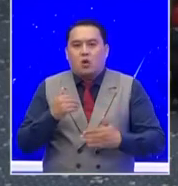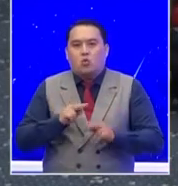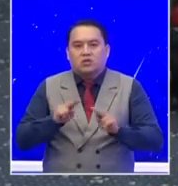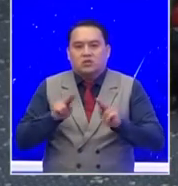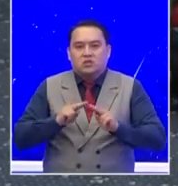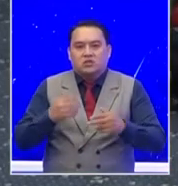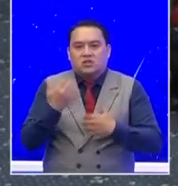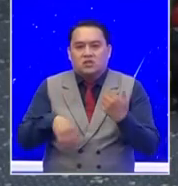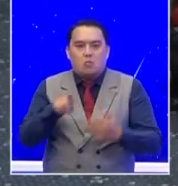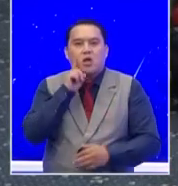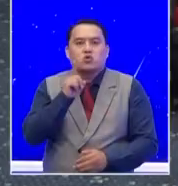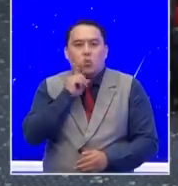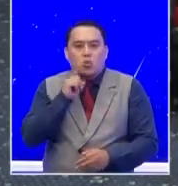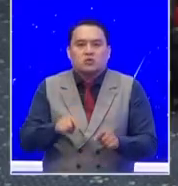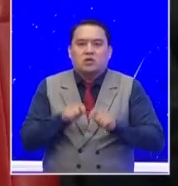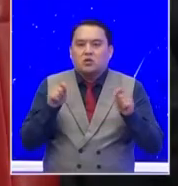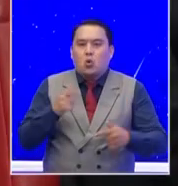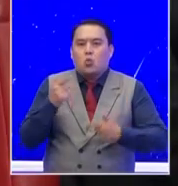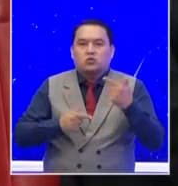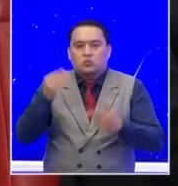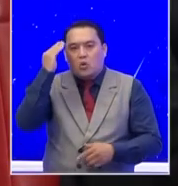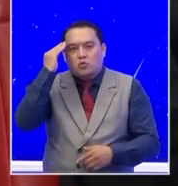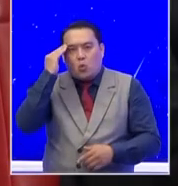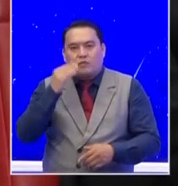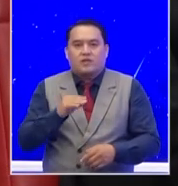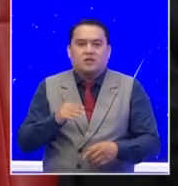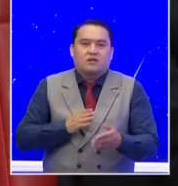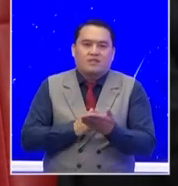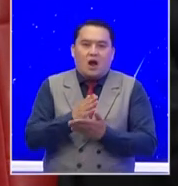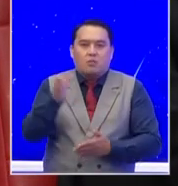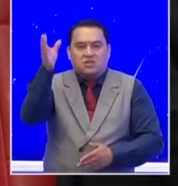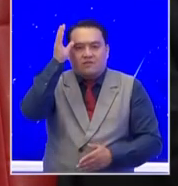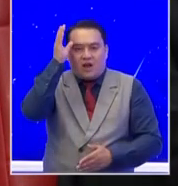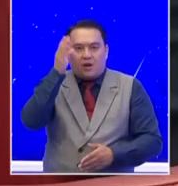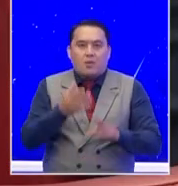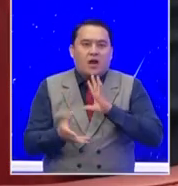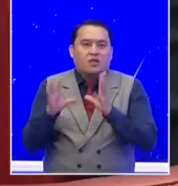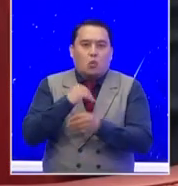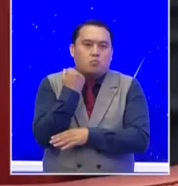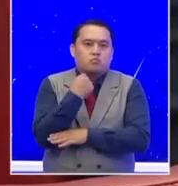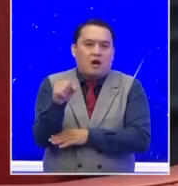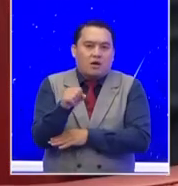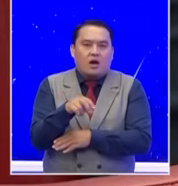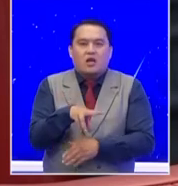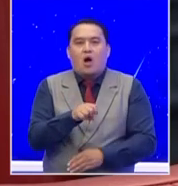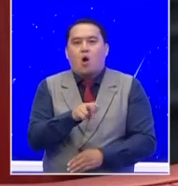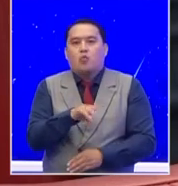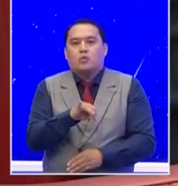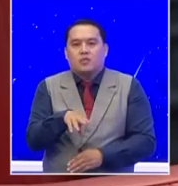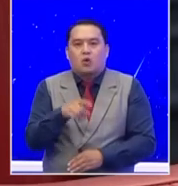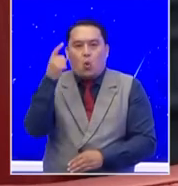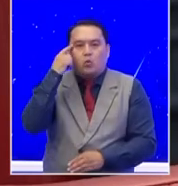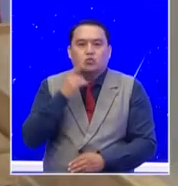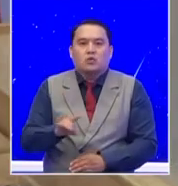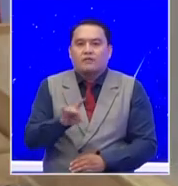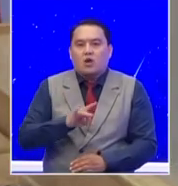педагога среди молодежи создание конкурентноспособны среды сфере образования по итогам победительницей стала аяулым шарден